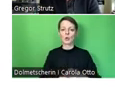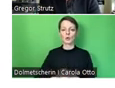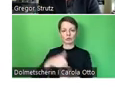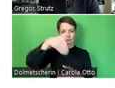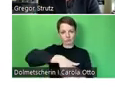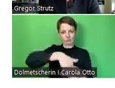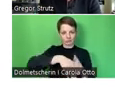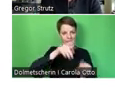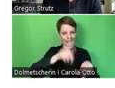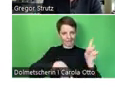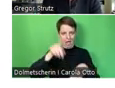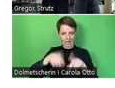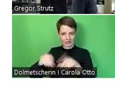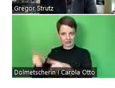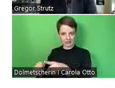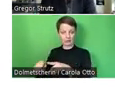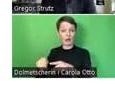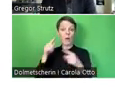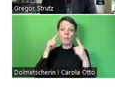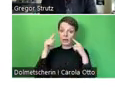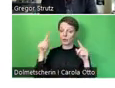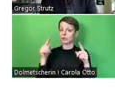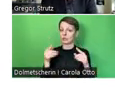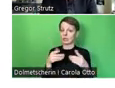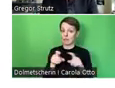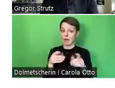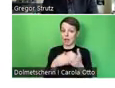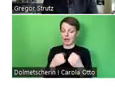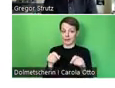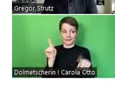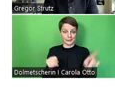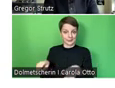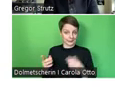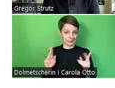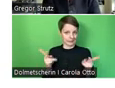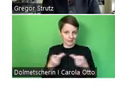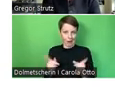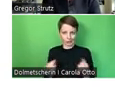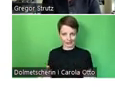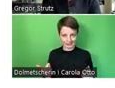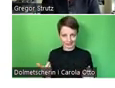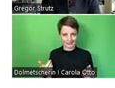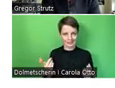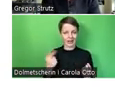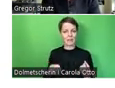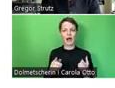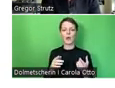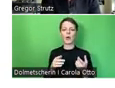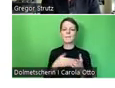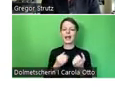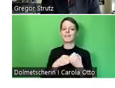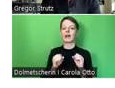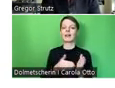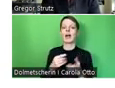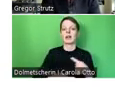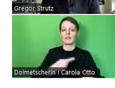divers, durchaus auch in Ansichten zum Thema Barrierefreiheit, aber eben auch im Bereich des Wissens und in der Ausentwicklung von